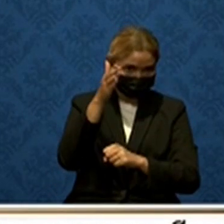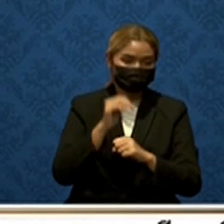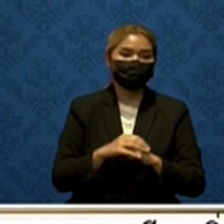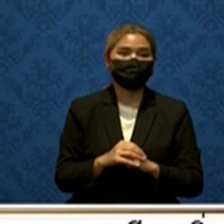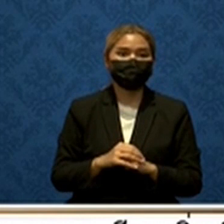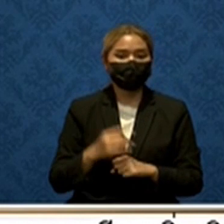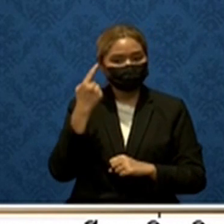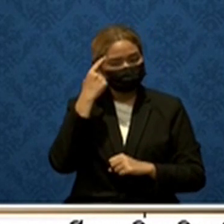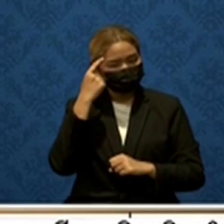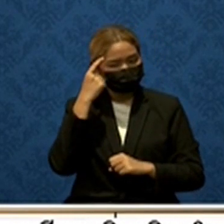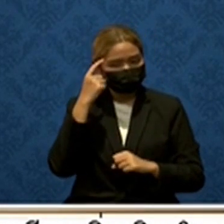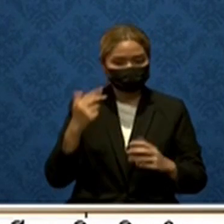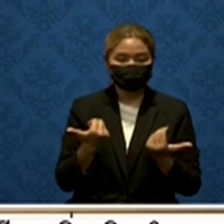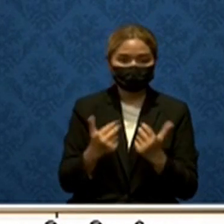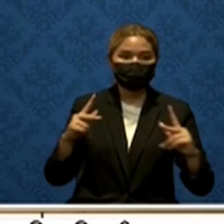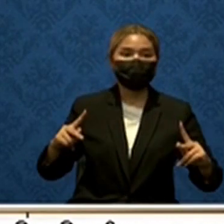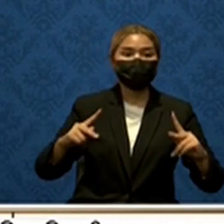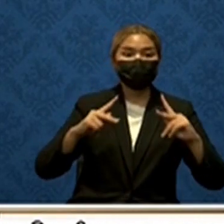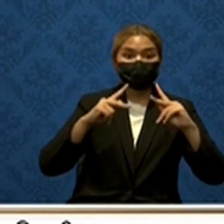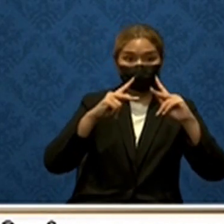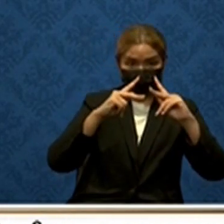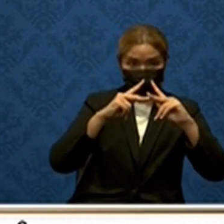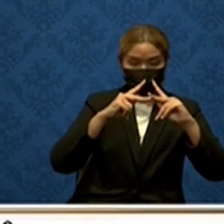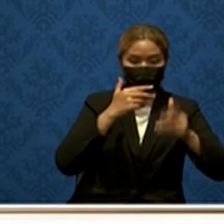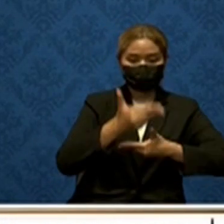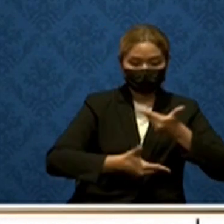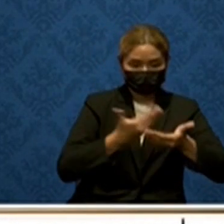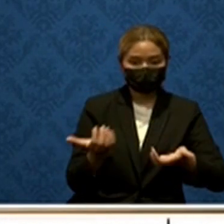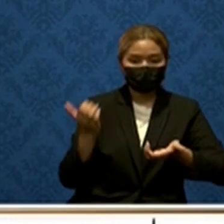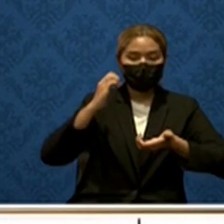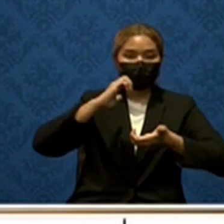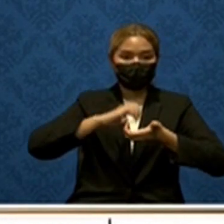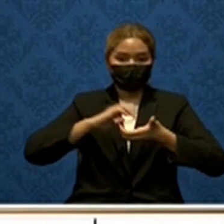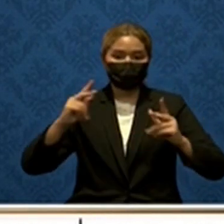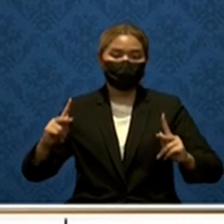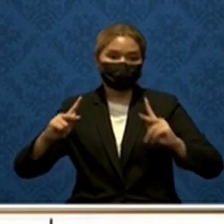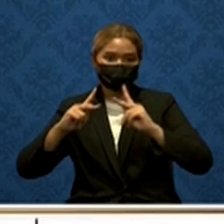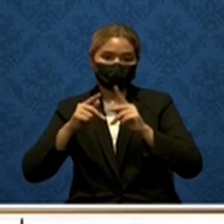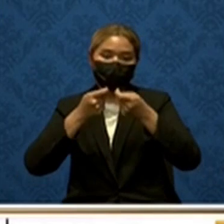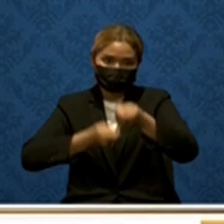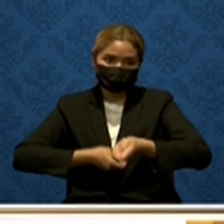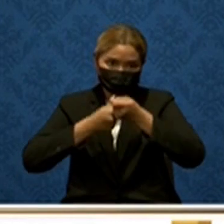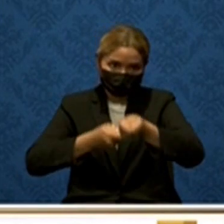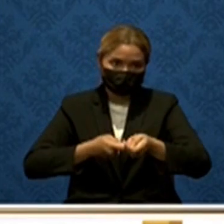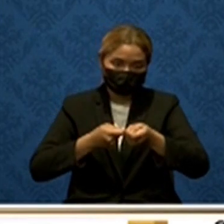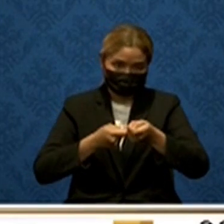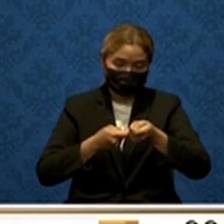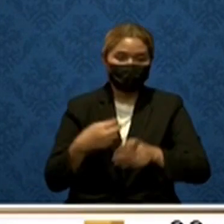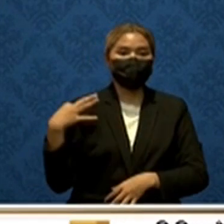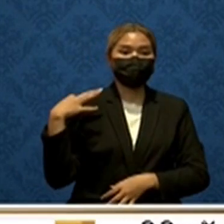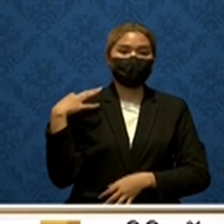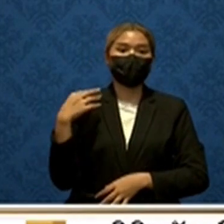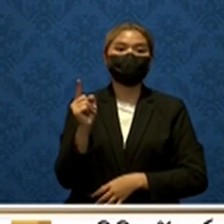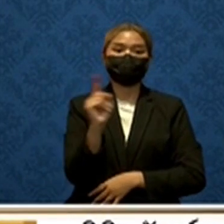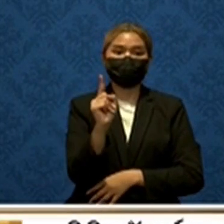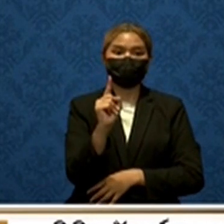นี้กระสวนภานิรร่วมกับกระสวงเกศสมาคมผู้สงออกข้าวไทยจัดประกวดเมลดพัข้าวเพื่อต้อง